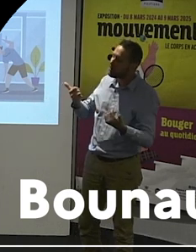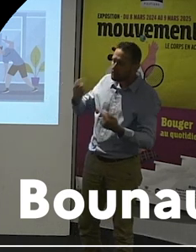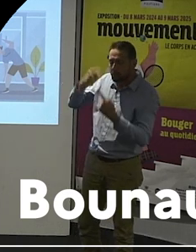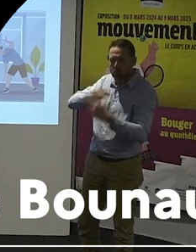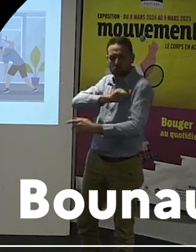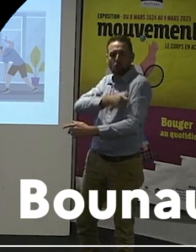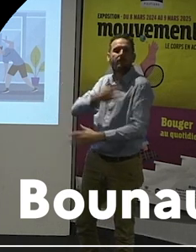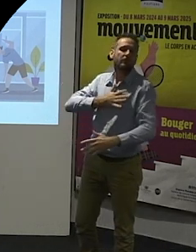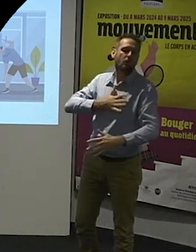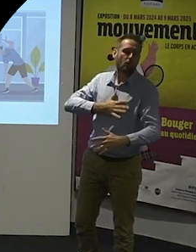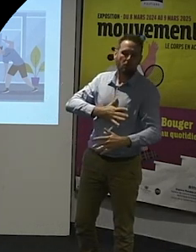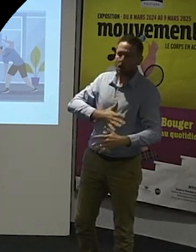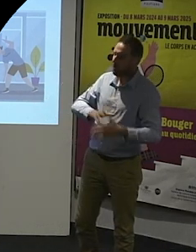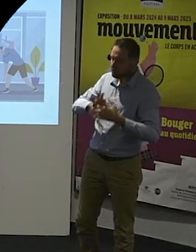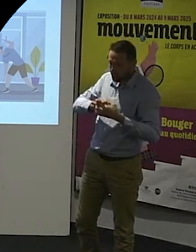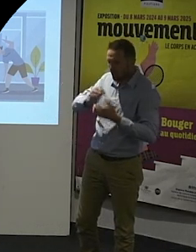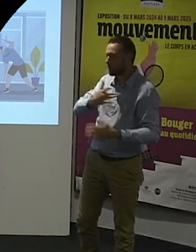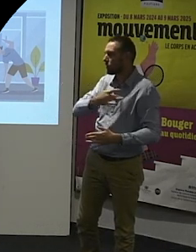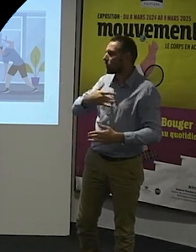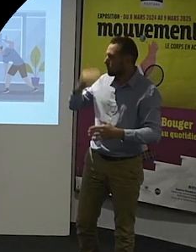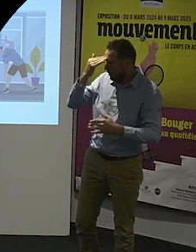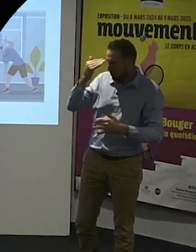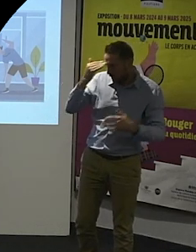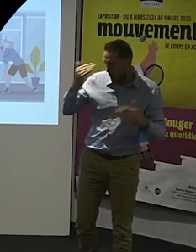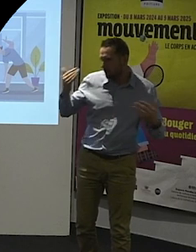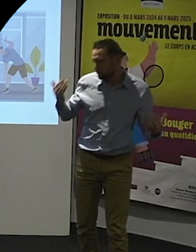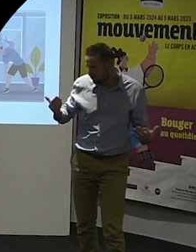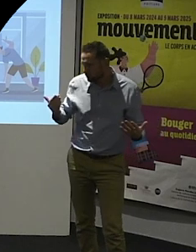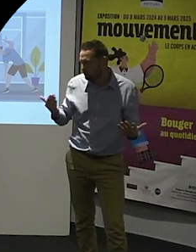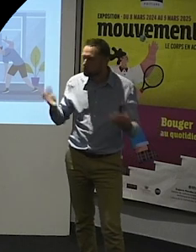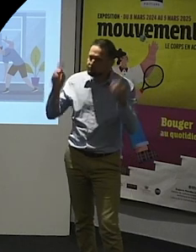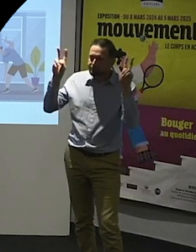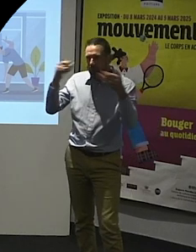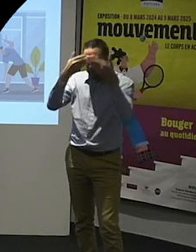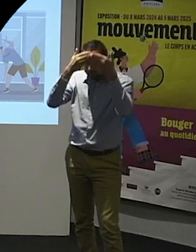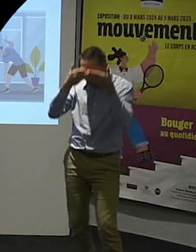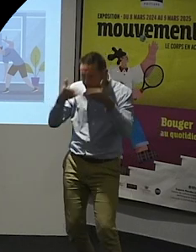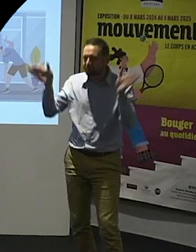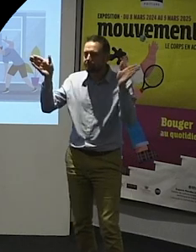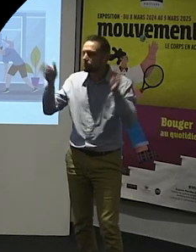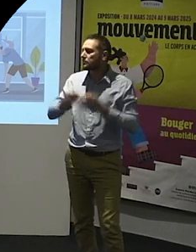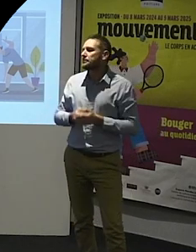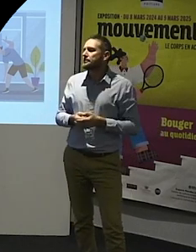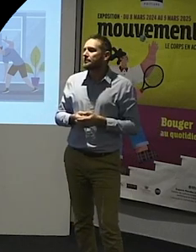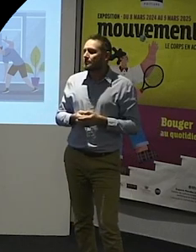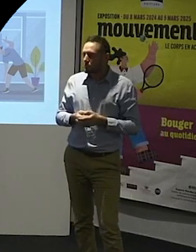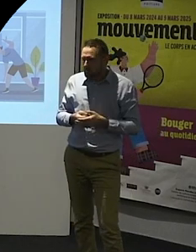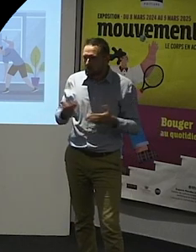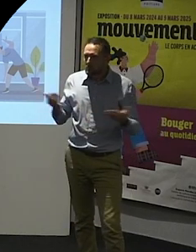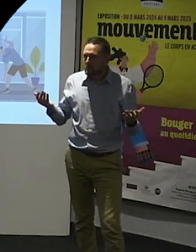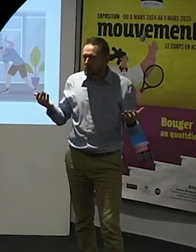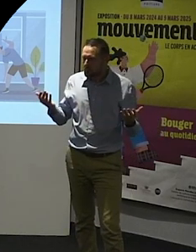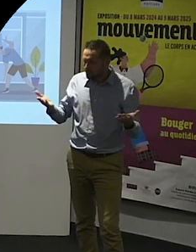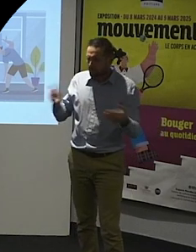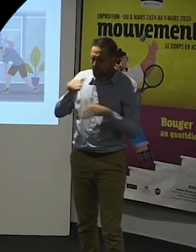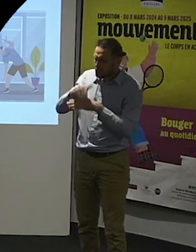de l'activité physique sur la santé mentale, voilà, de façon très, très large. Donc les semaines d'information sur la